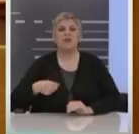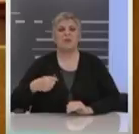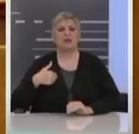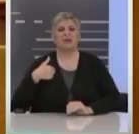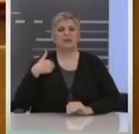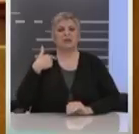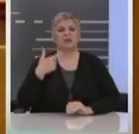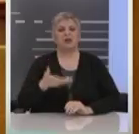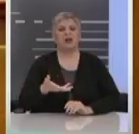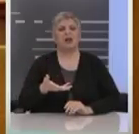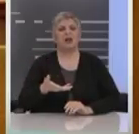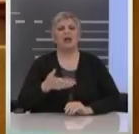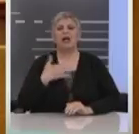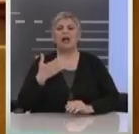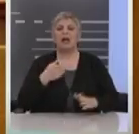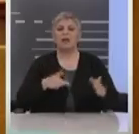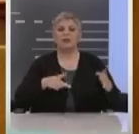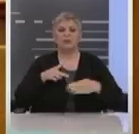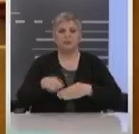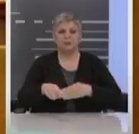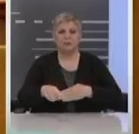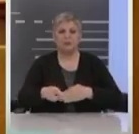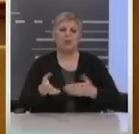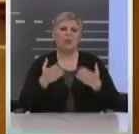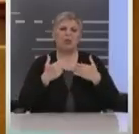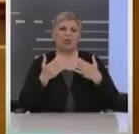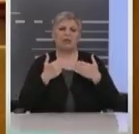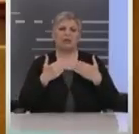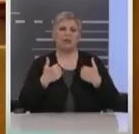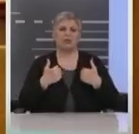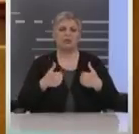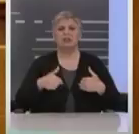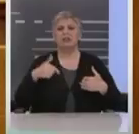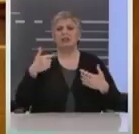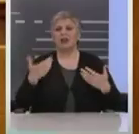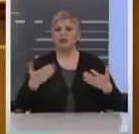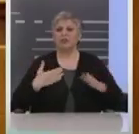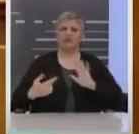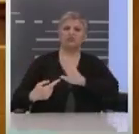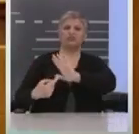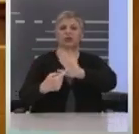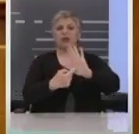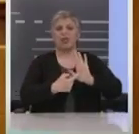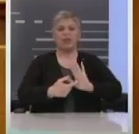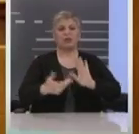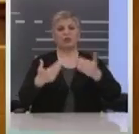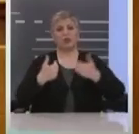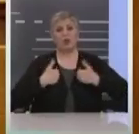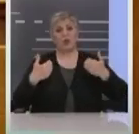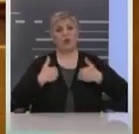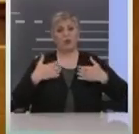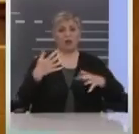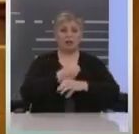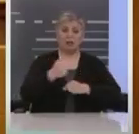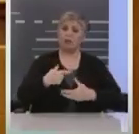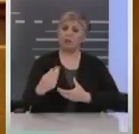έχουν να κόβουν κορδέλες ή να τα παρουσιάζουν με ιδιαίτερη έπαρση προς τους πολίτες λίγο πριν τις εκλογές.